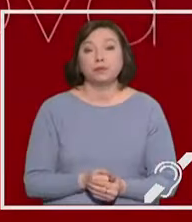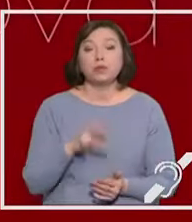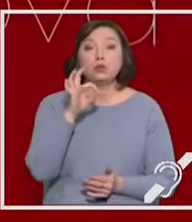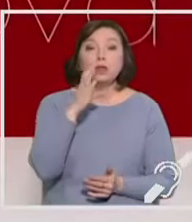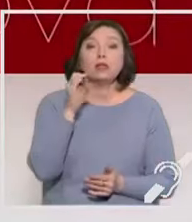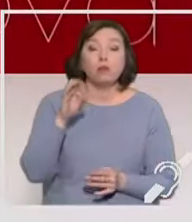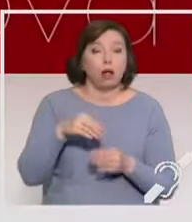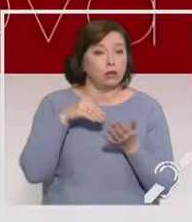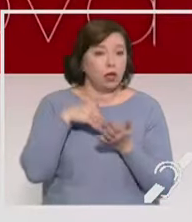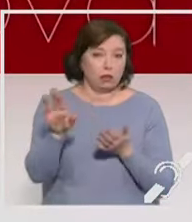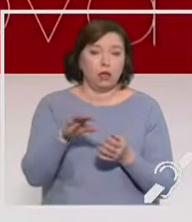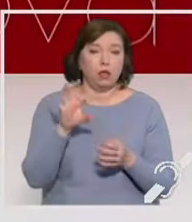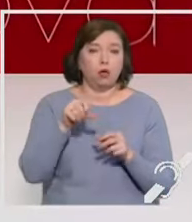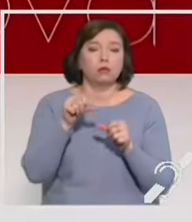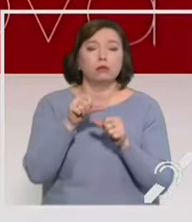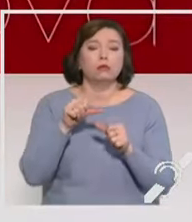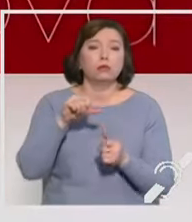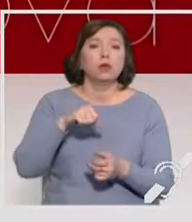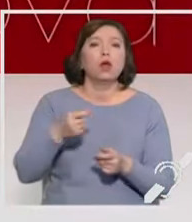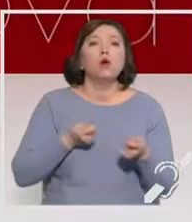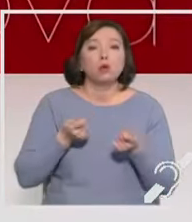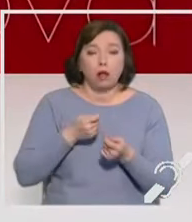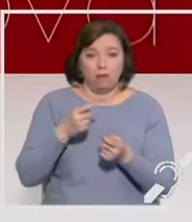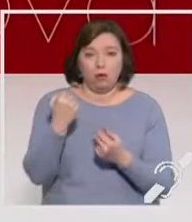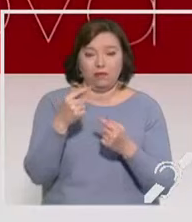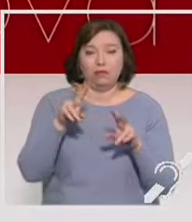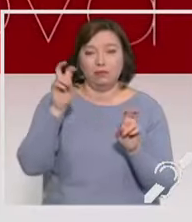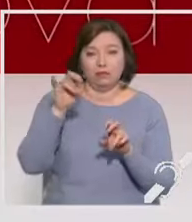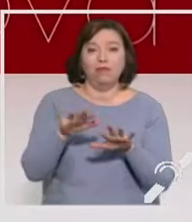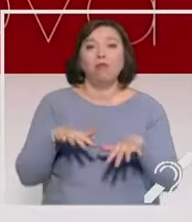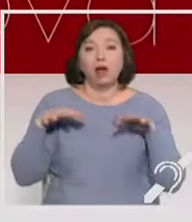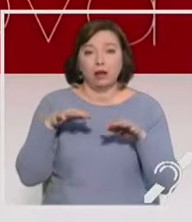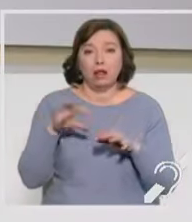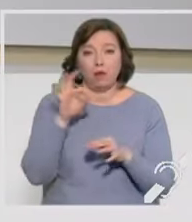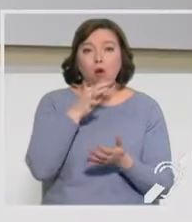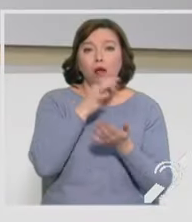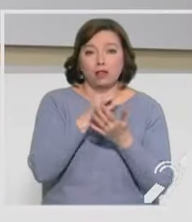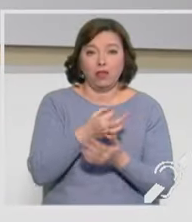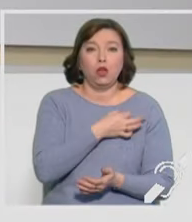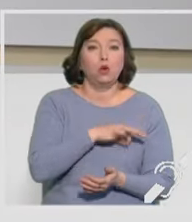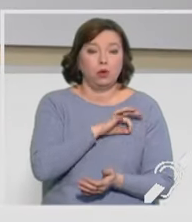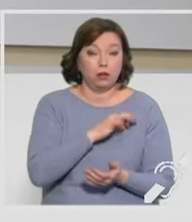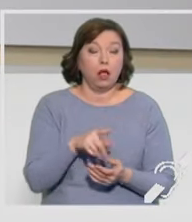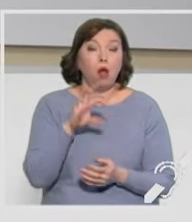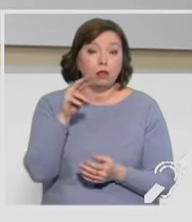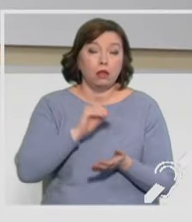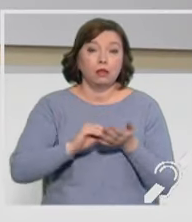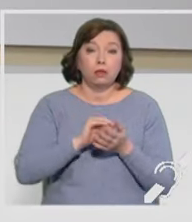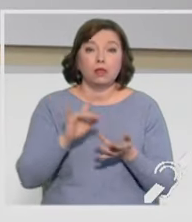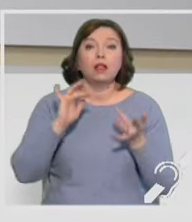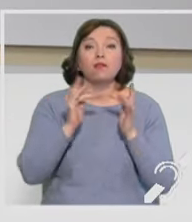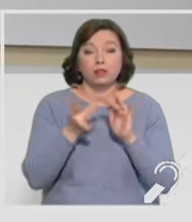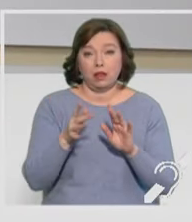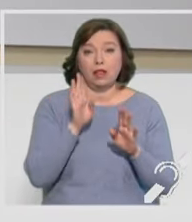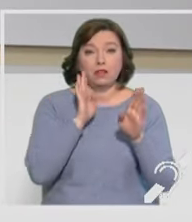Olesa Stamate renunță la șefia Comisiei Juridice Numiri și Imunități din Parlamentul Republicii Moldova. Oficialul a scris pe pagina sa